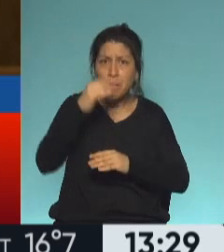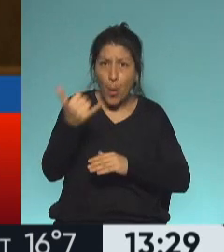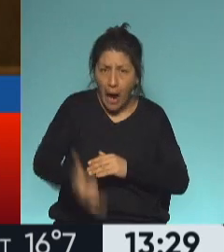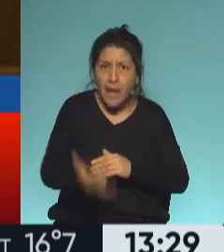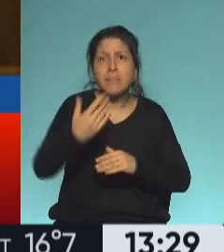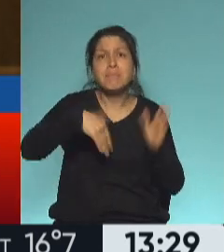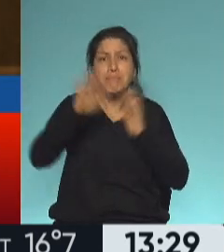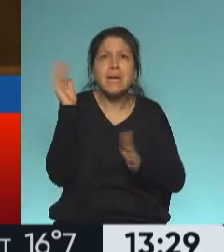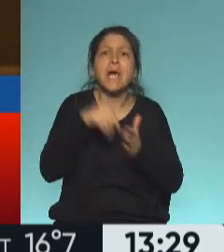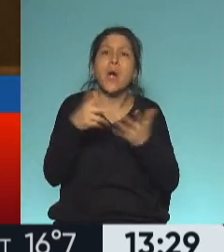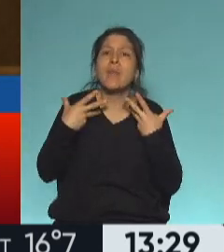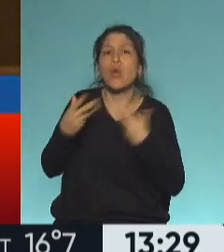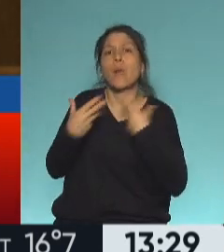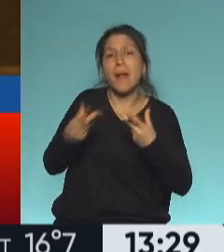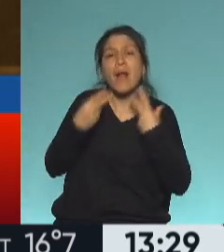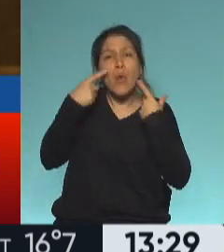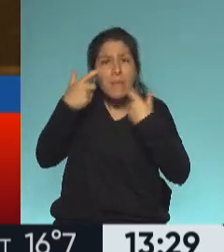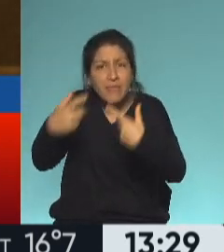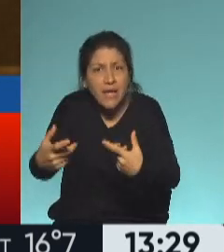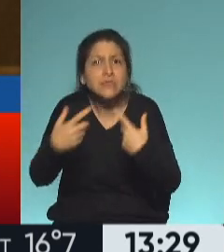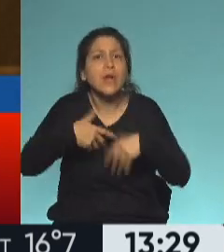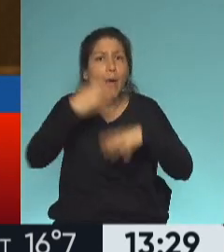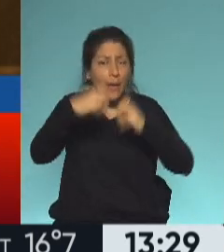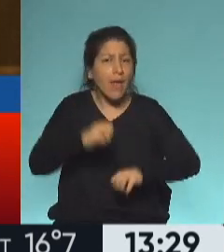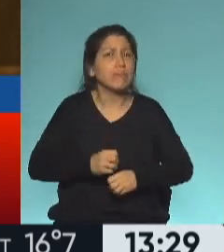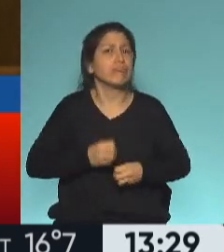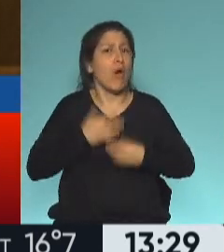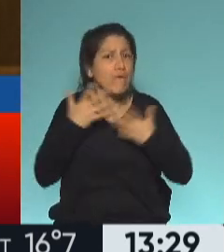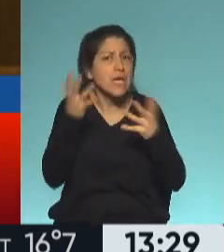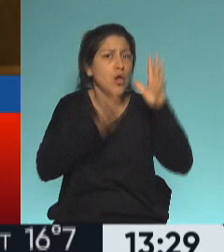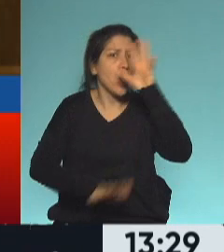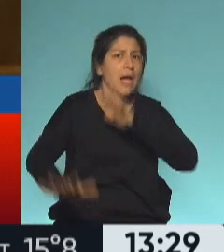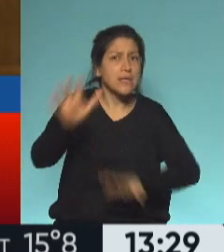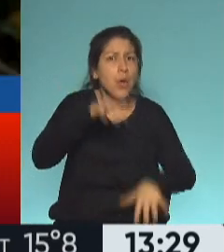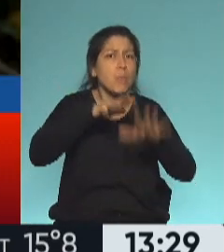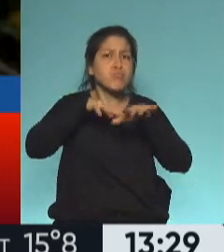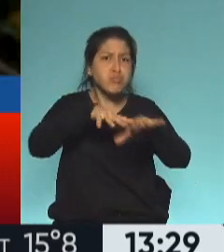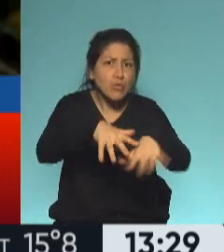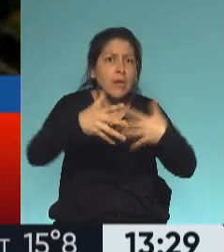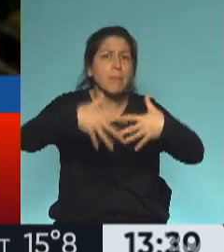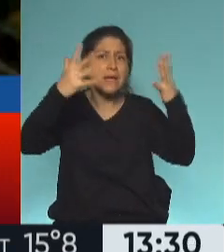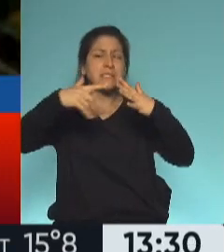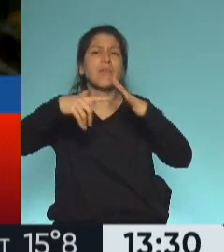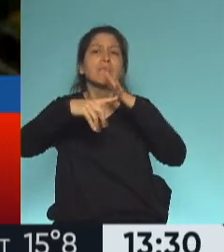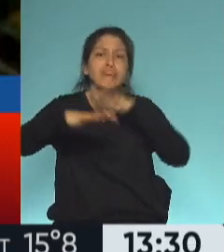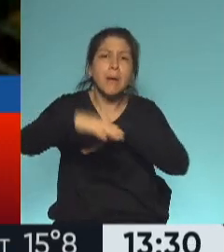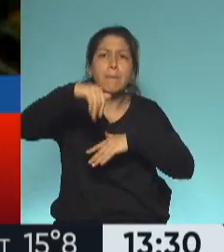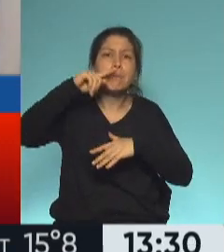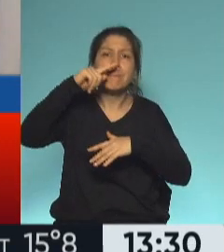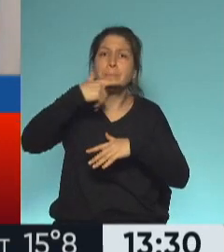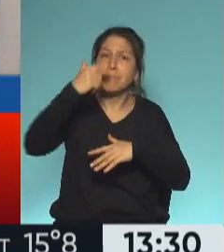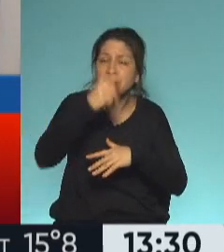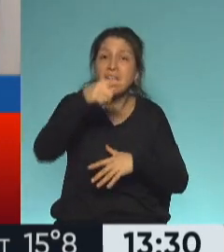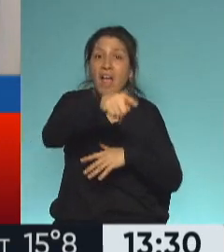продолжаю сотрудничать со следствием и даю признательные показания по факту организации массовых беспорядков в городе Минске. Protasevich está acusado